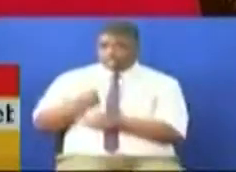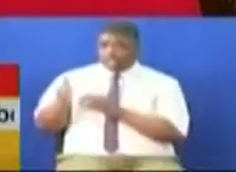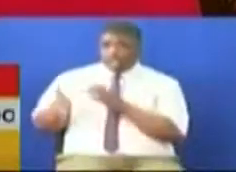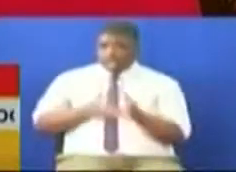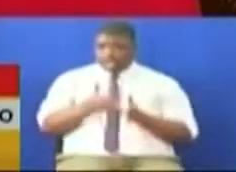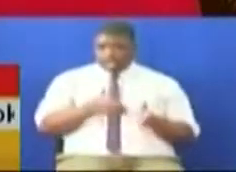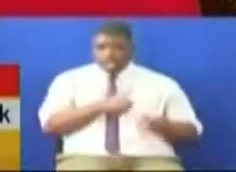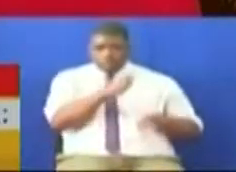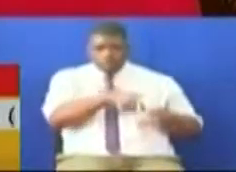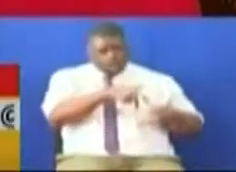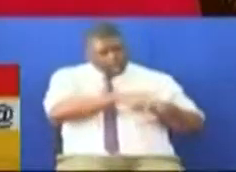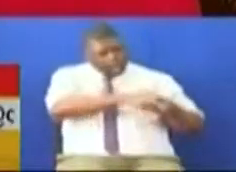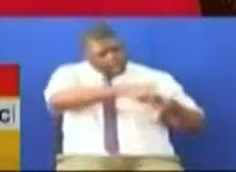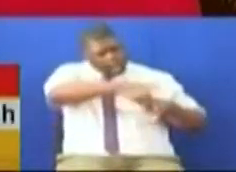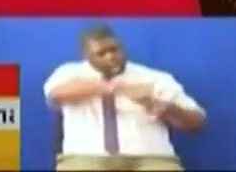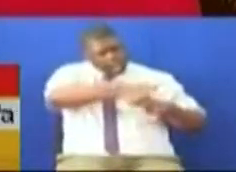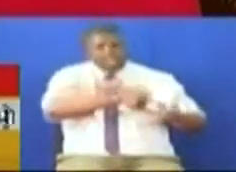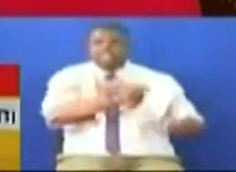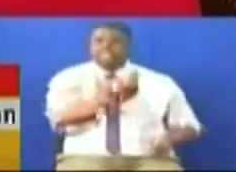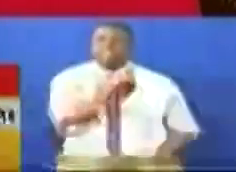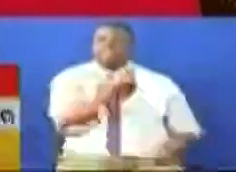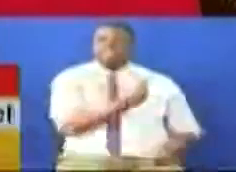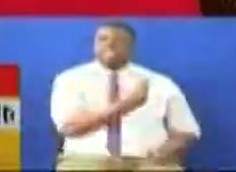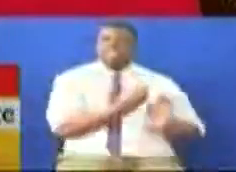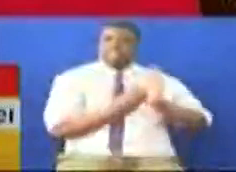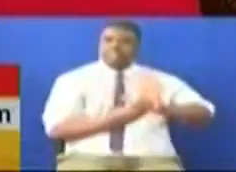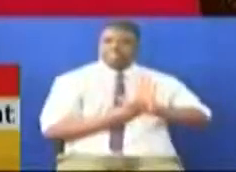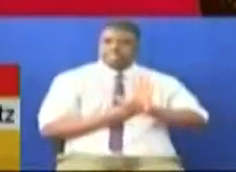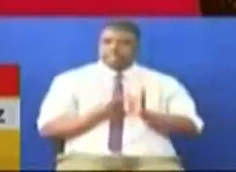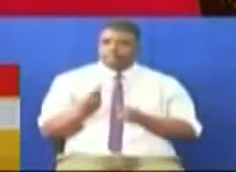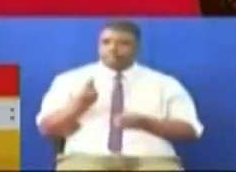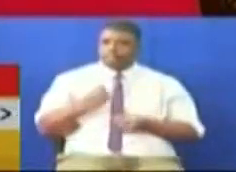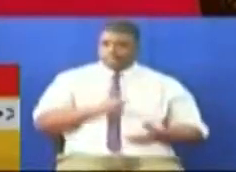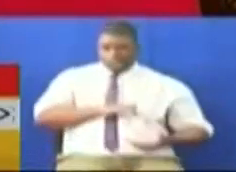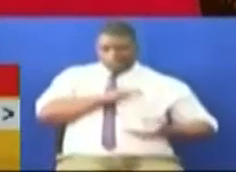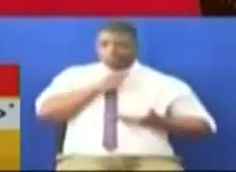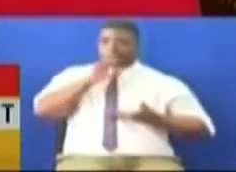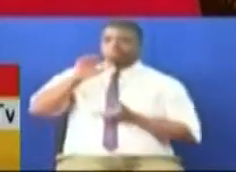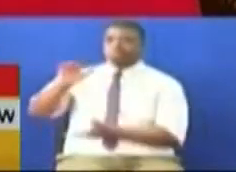29 na iliwapa kiasi cha shilingi bilioni